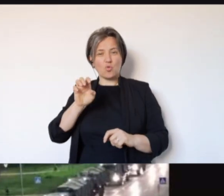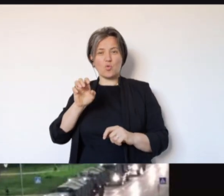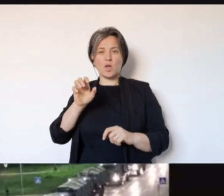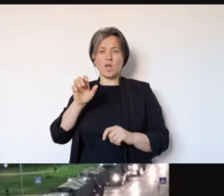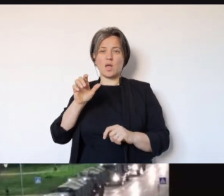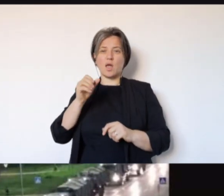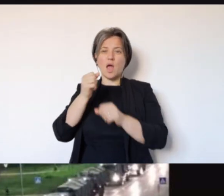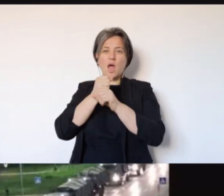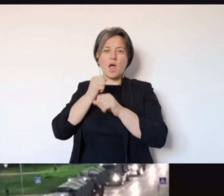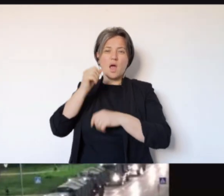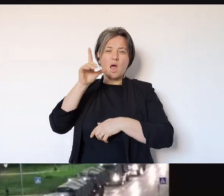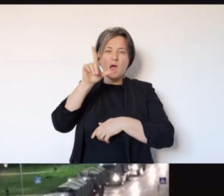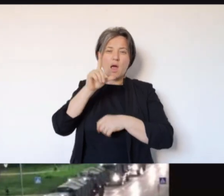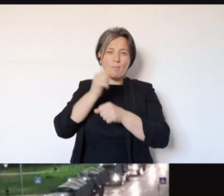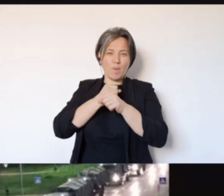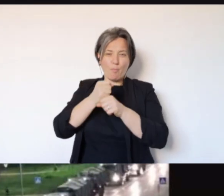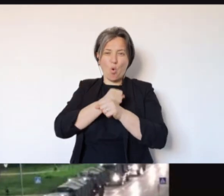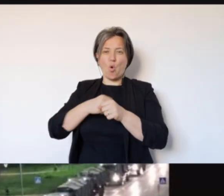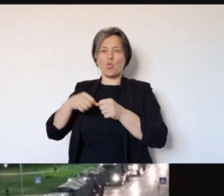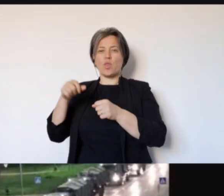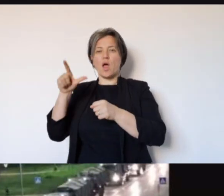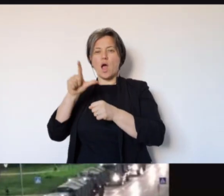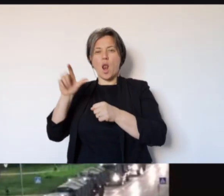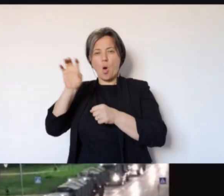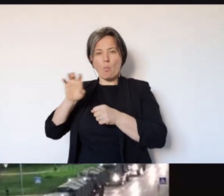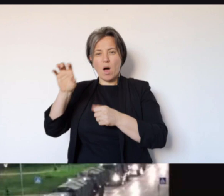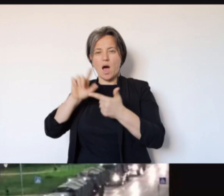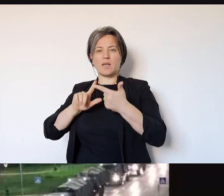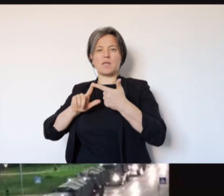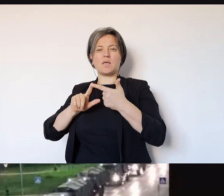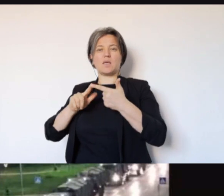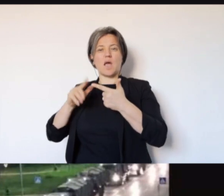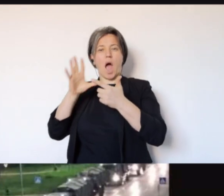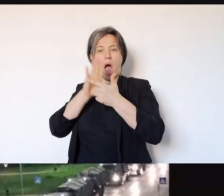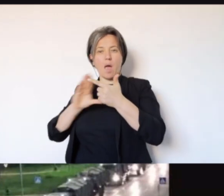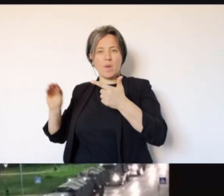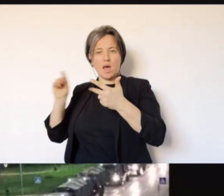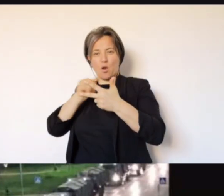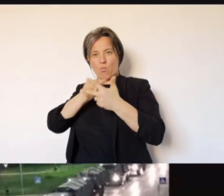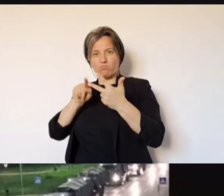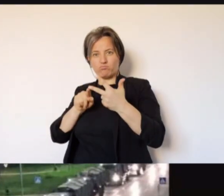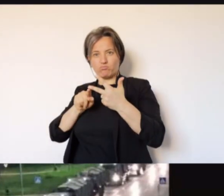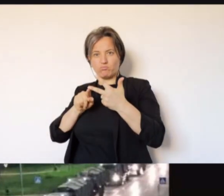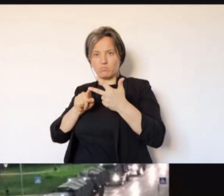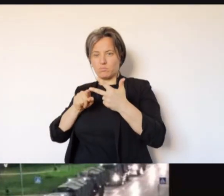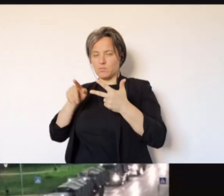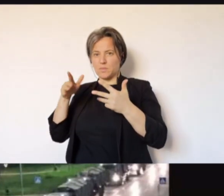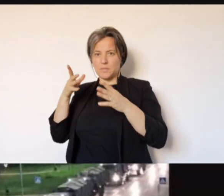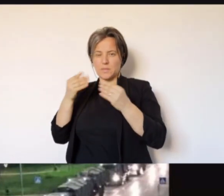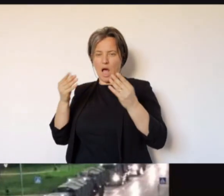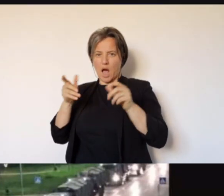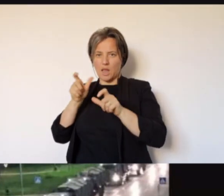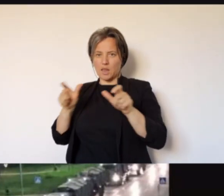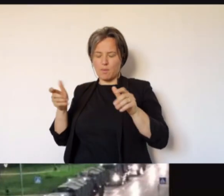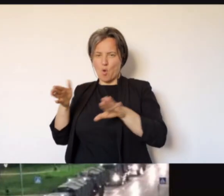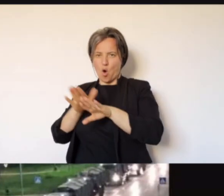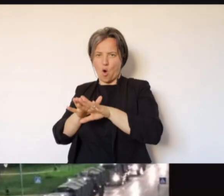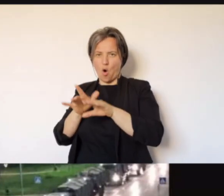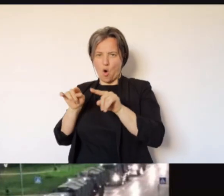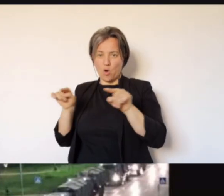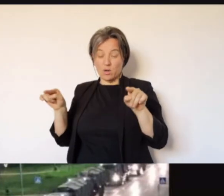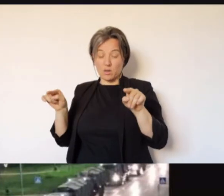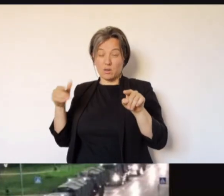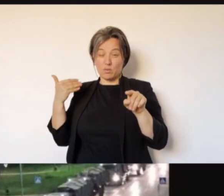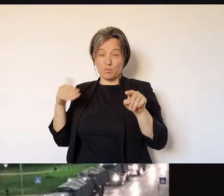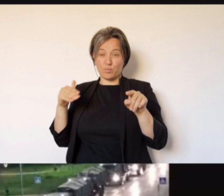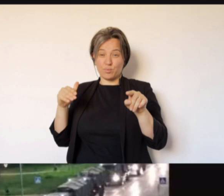Lombardia, l'Emilia-Romagna, il Piemonte, che sono state le regioni più colpite in assoluto, e lì secondo